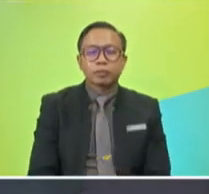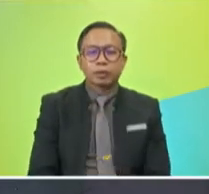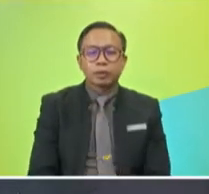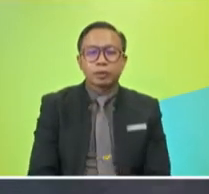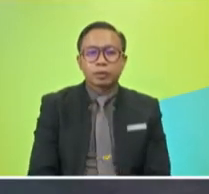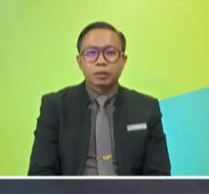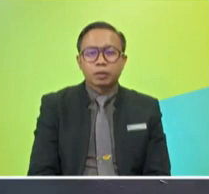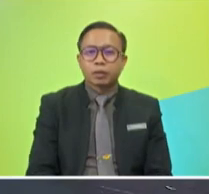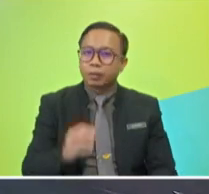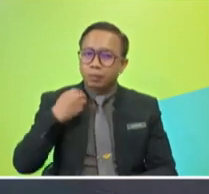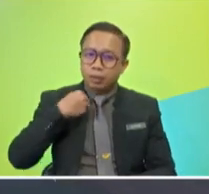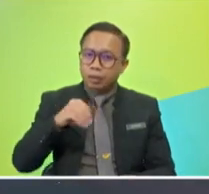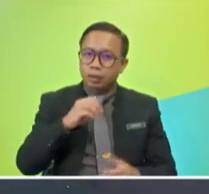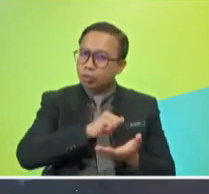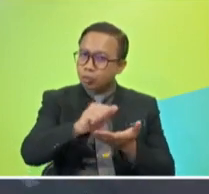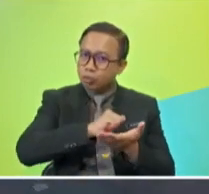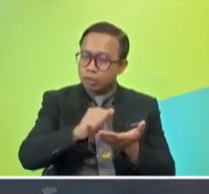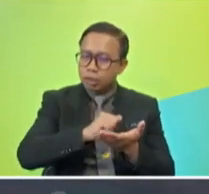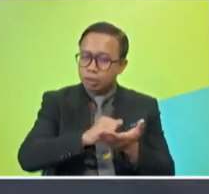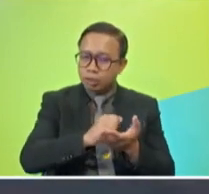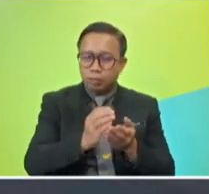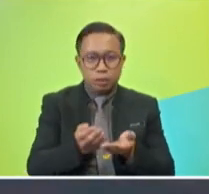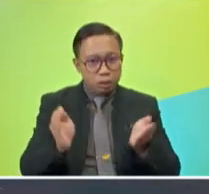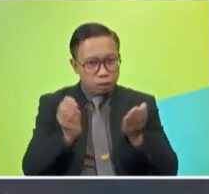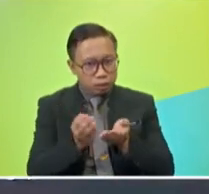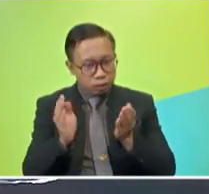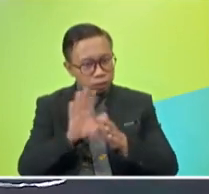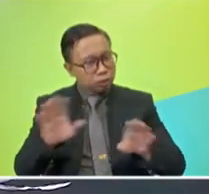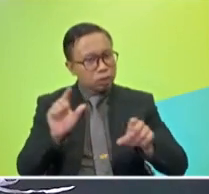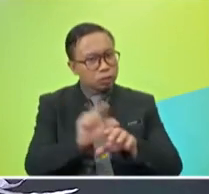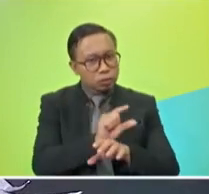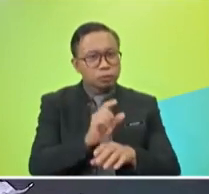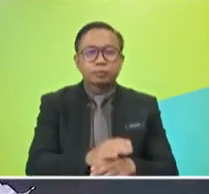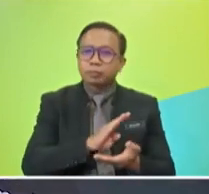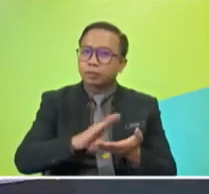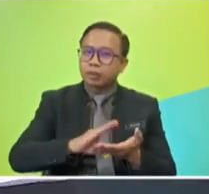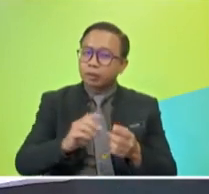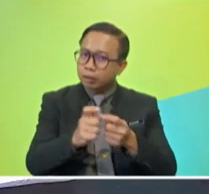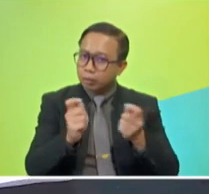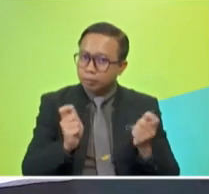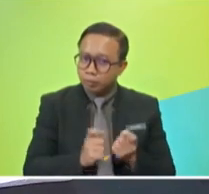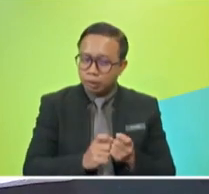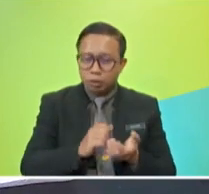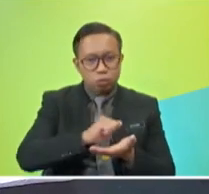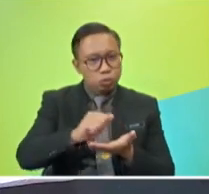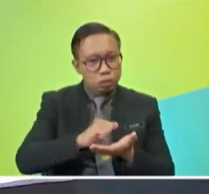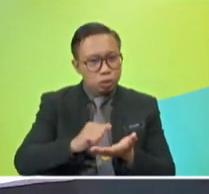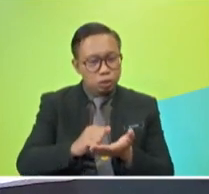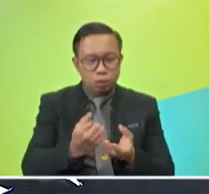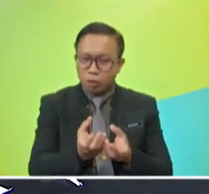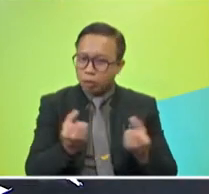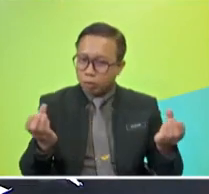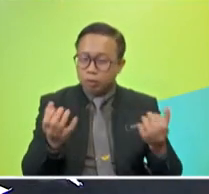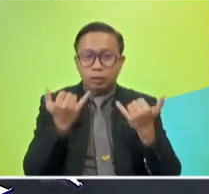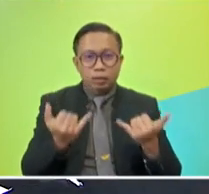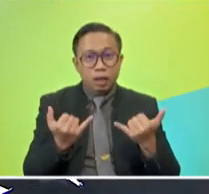mereka akan cuci bekas-bekas yang tidak digunakan membersihkan kawasan tersebut cuci lengkap oke